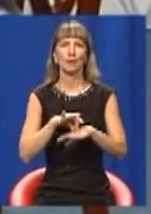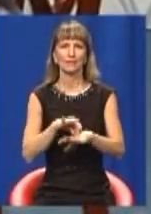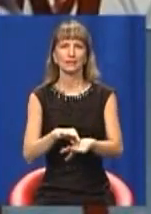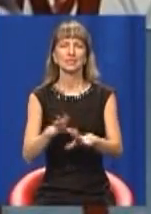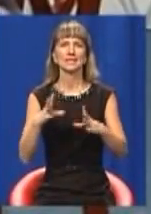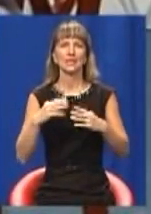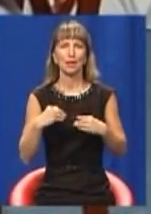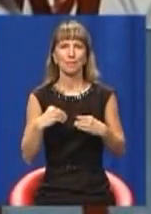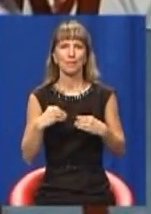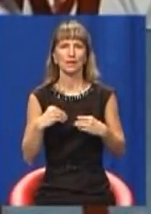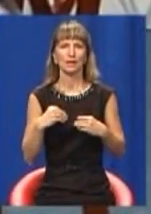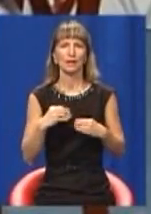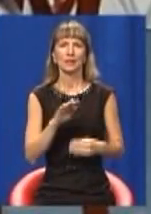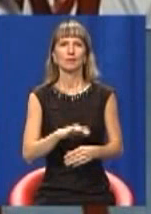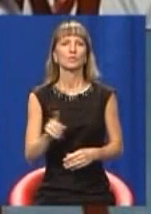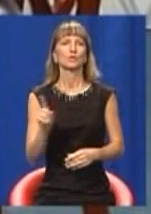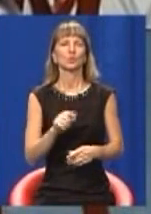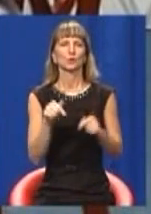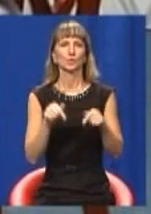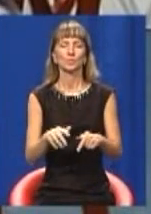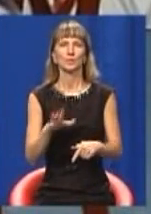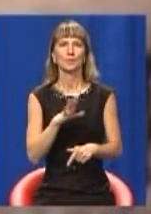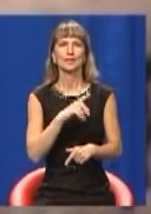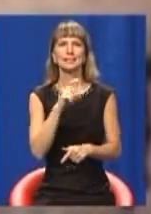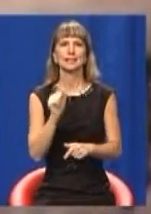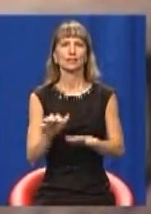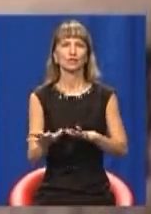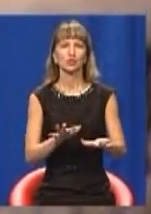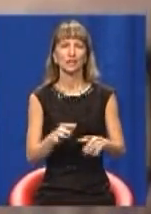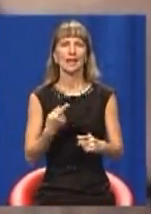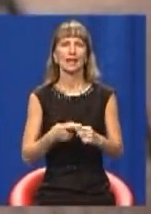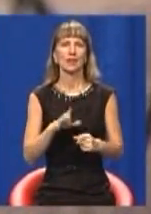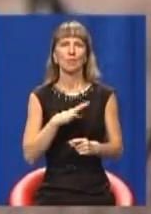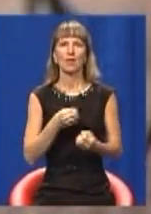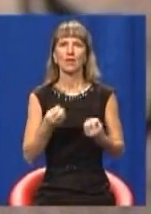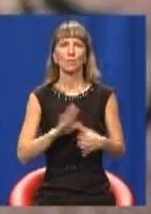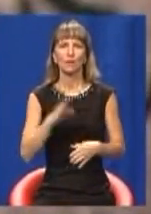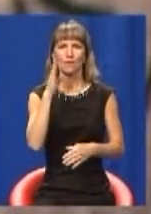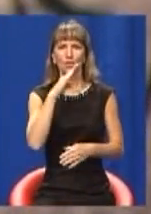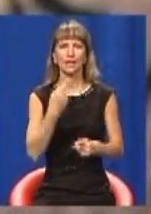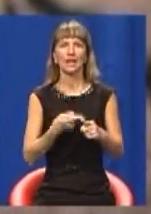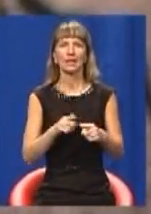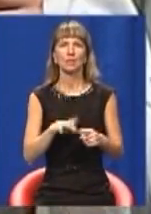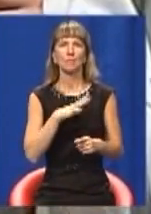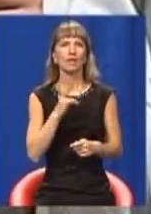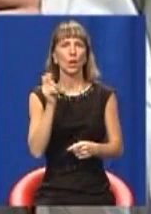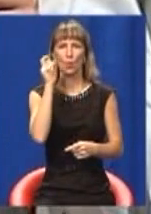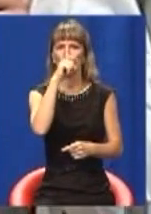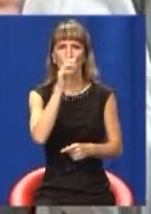нами. Ребята, а что же здесь была за жидкость? Это была не просто вода. Это был не